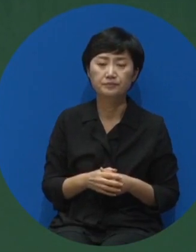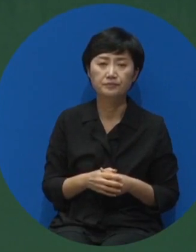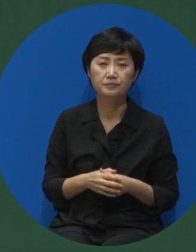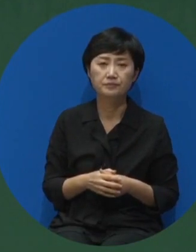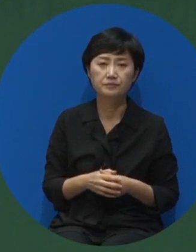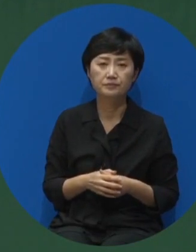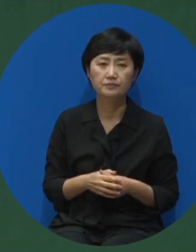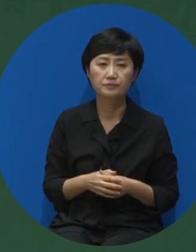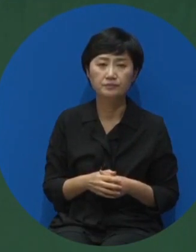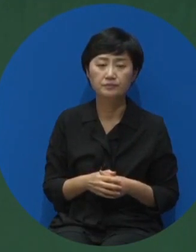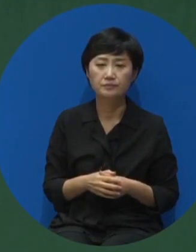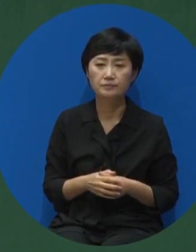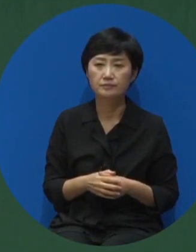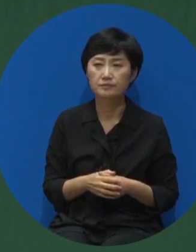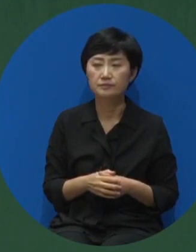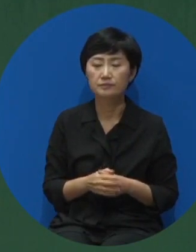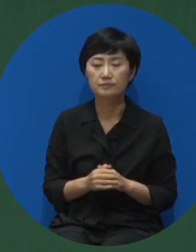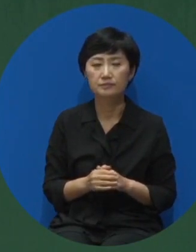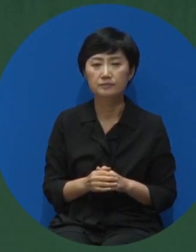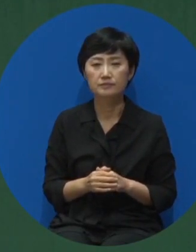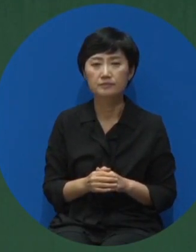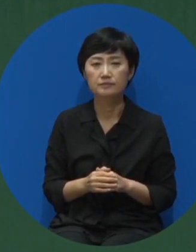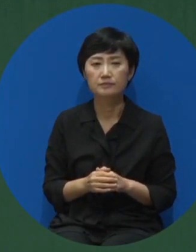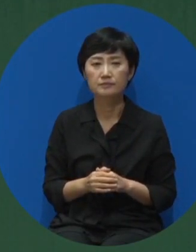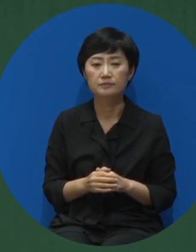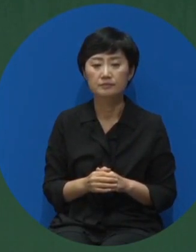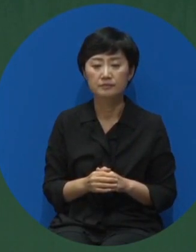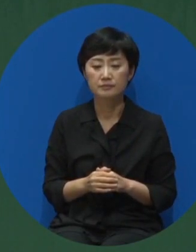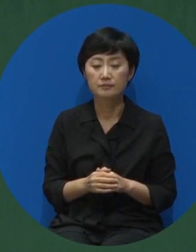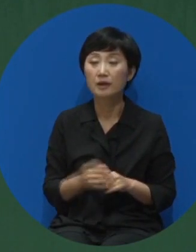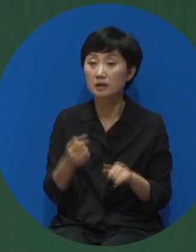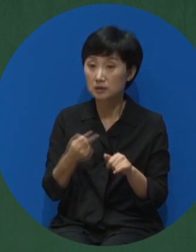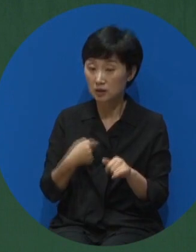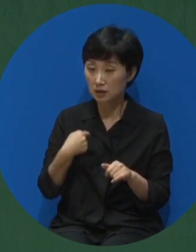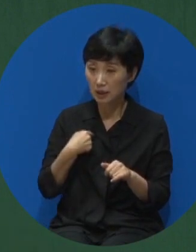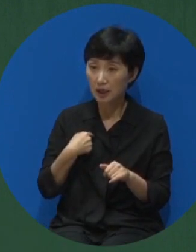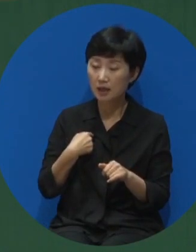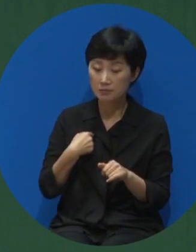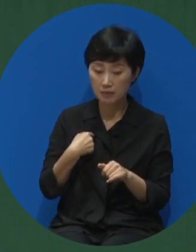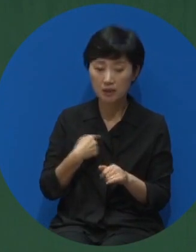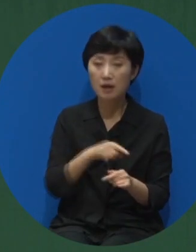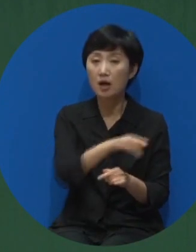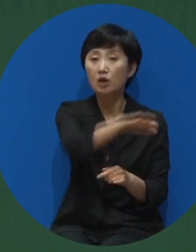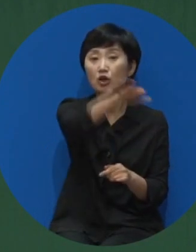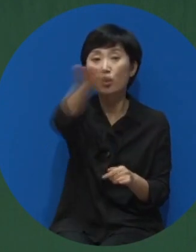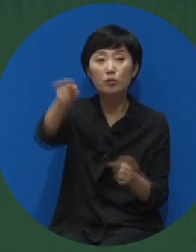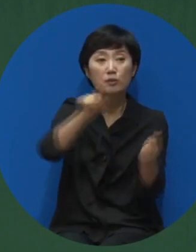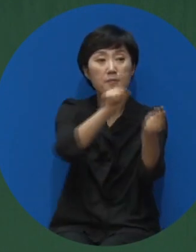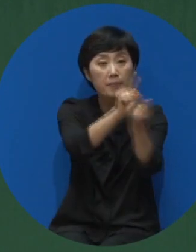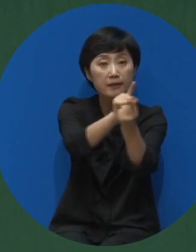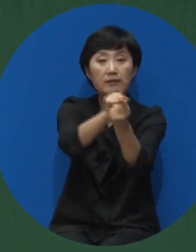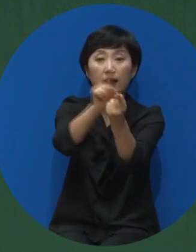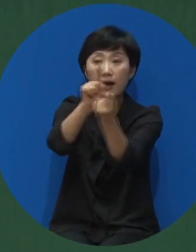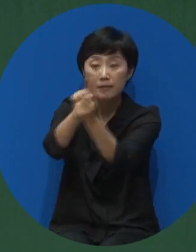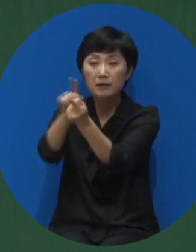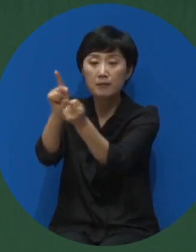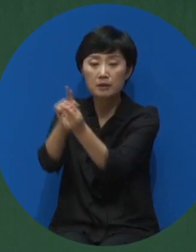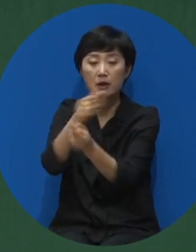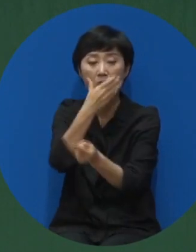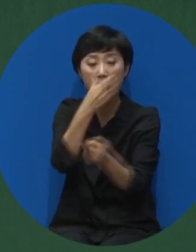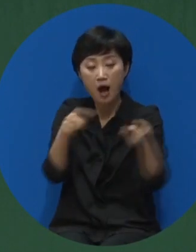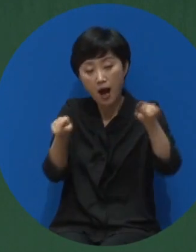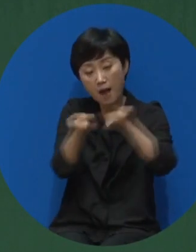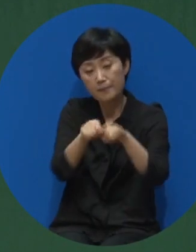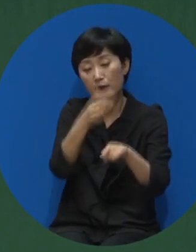예, 막 가는 곳마다요. 여러분 같은 사람을 만나게 해서 이런 축복들을 이런 건물 사는 아무나 사는 거 아니에요. 하나님 축복